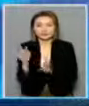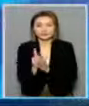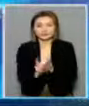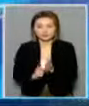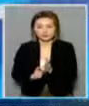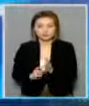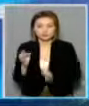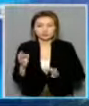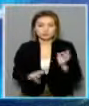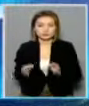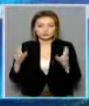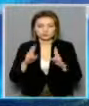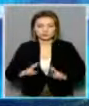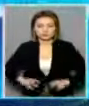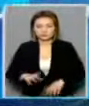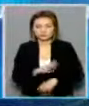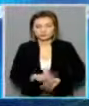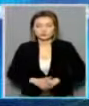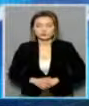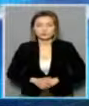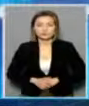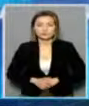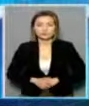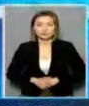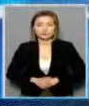хаттары соттардың қаралуында.